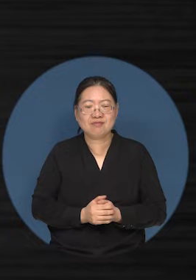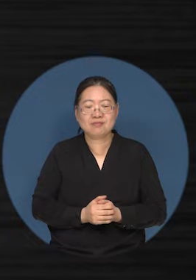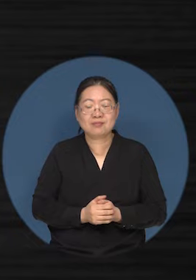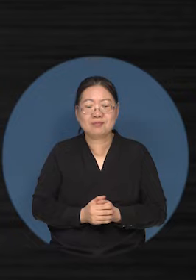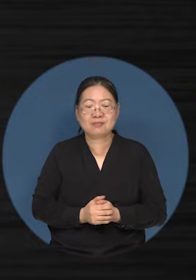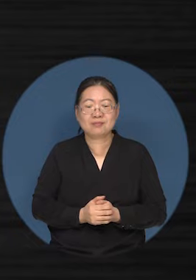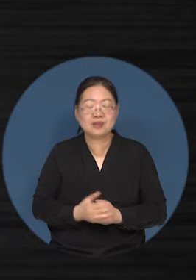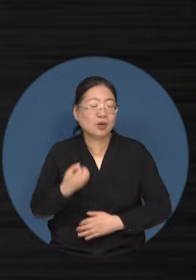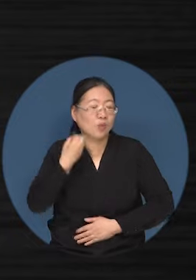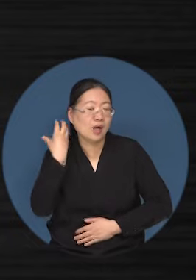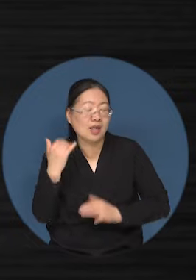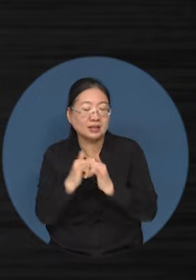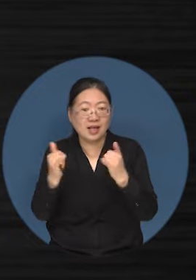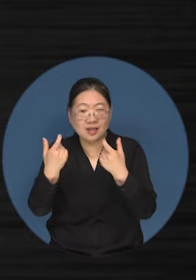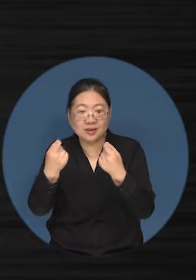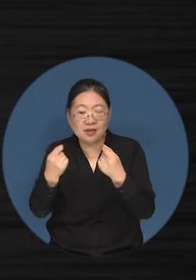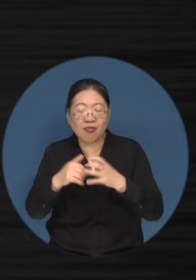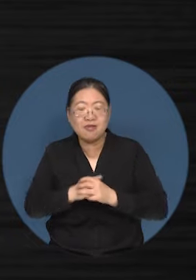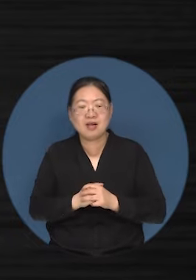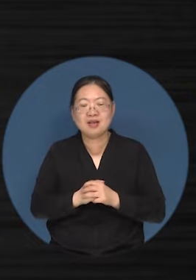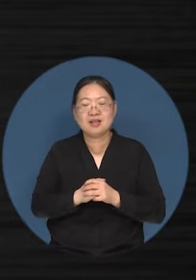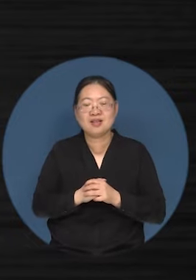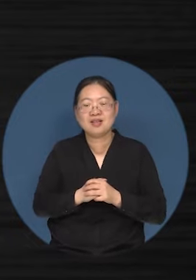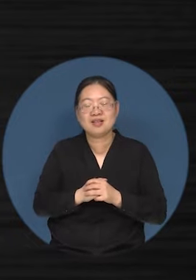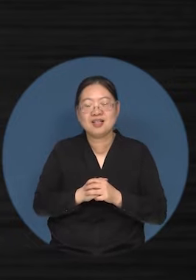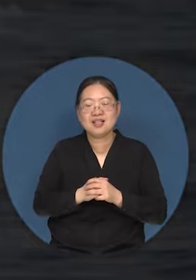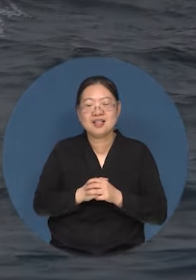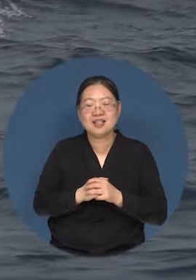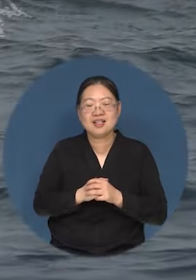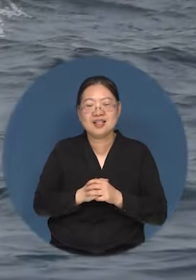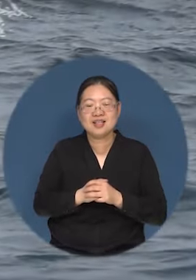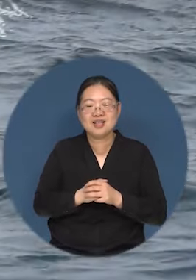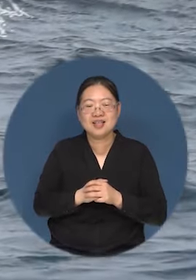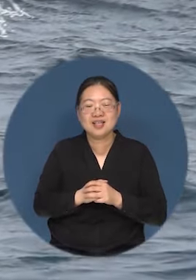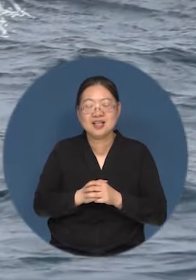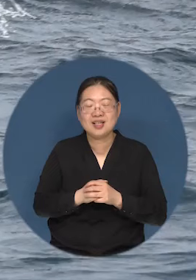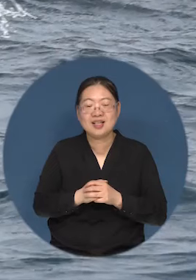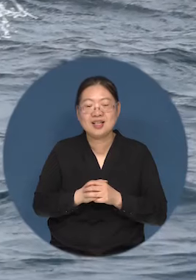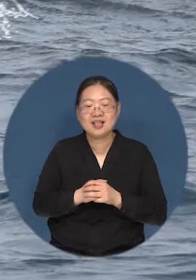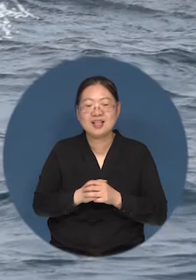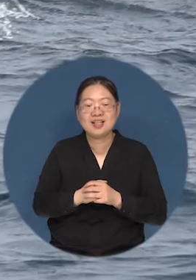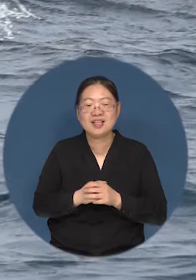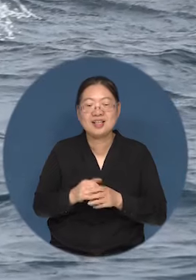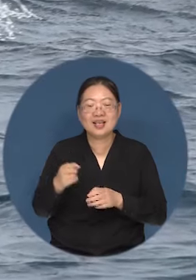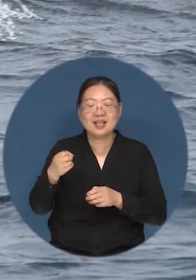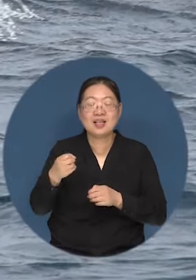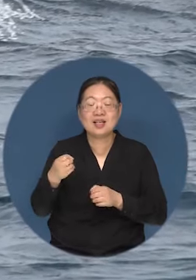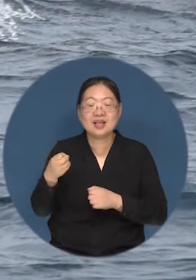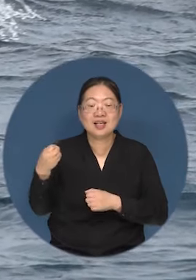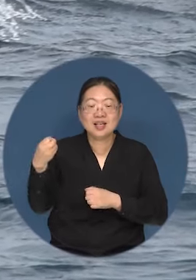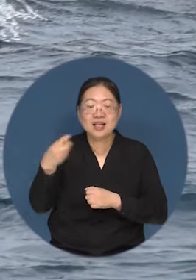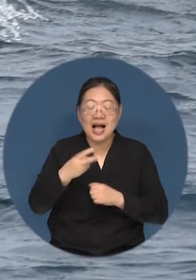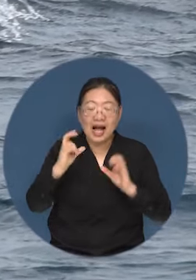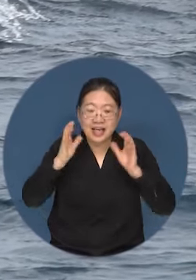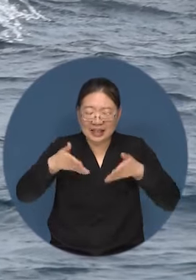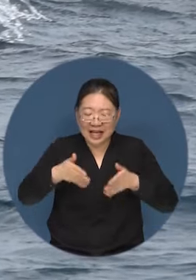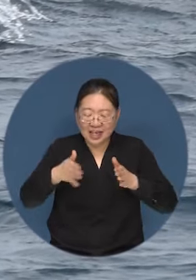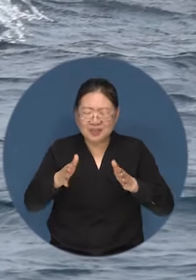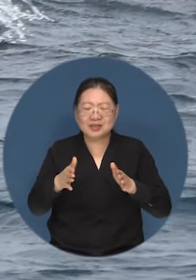돌고래가 사람처럼 그 재생산율이 낮습니다. 이제 어느 정도 성장해야지 최소